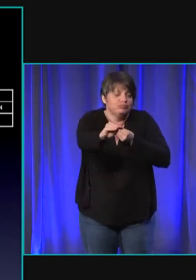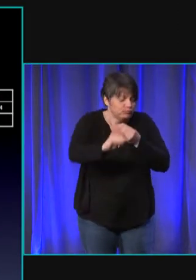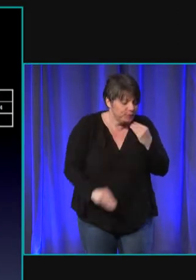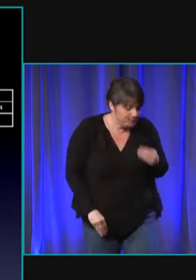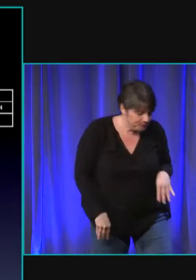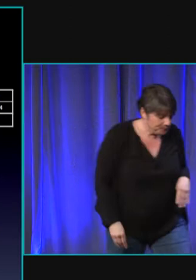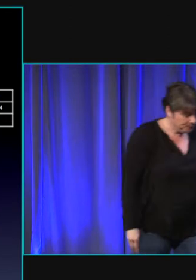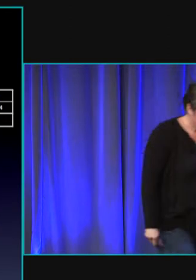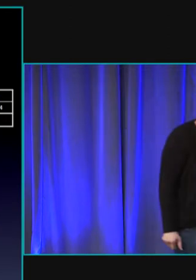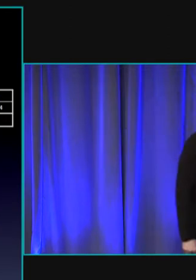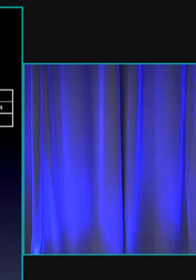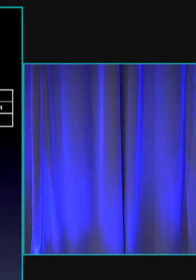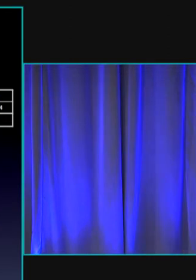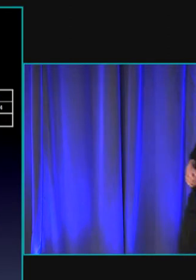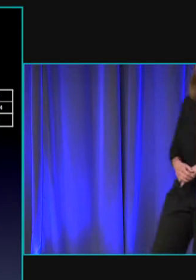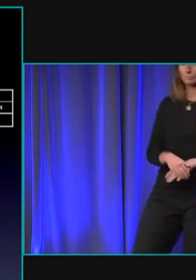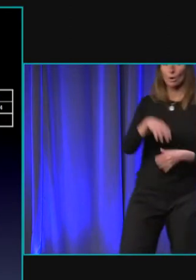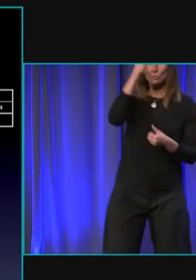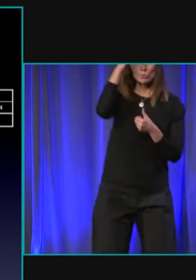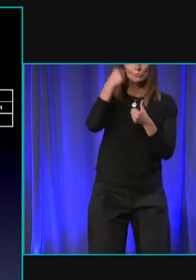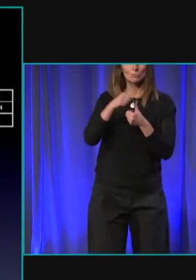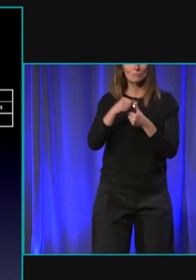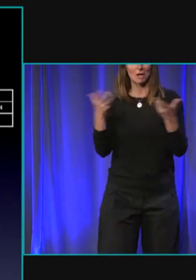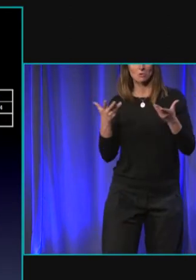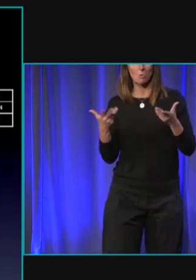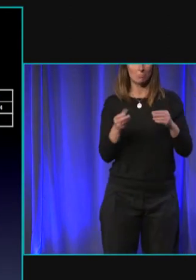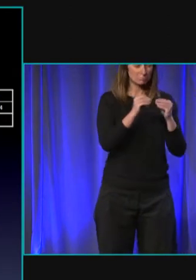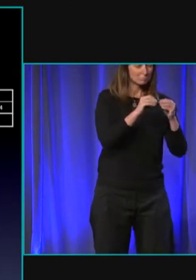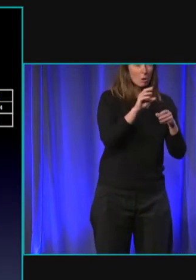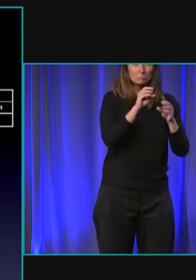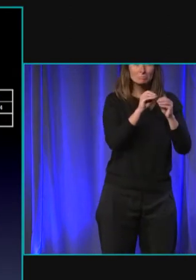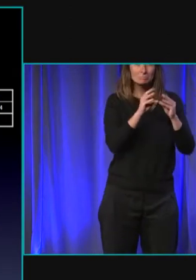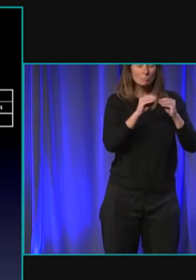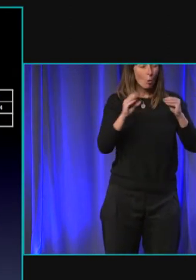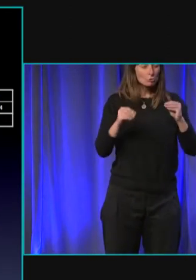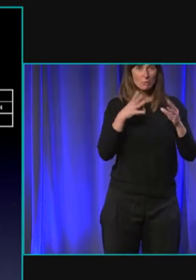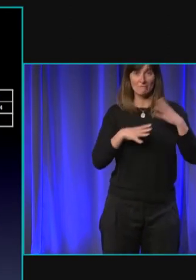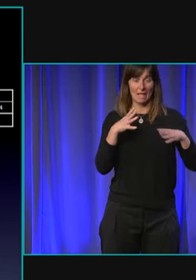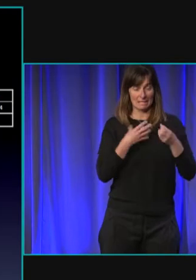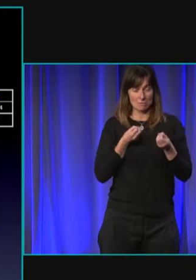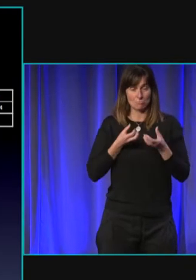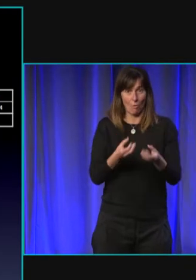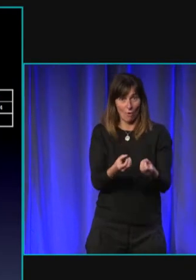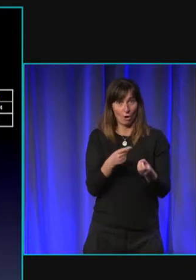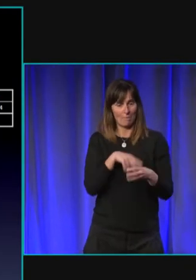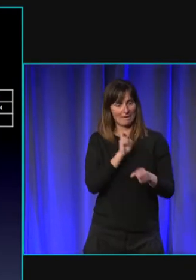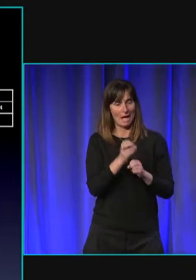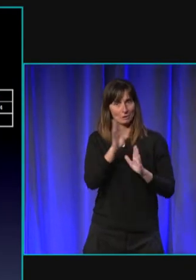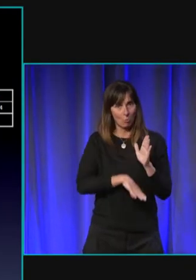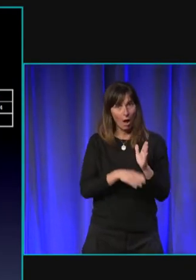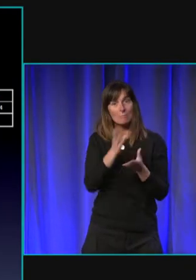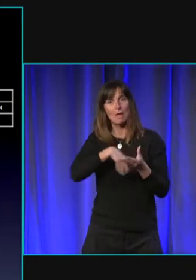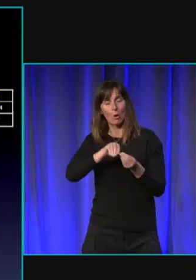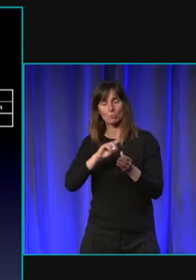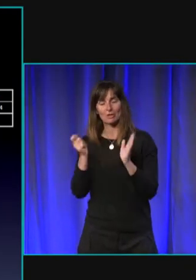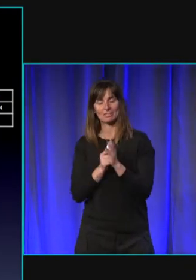a moins d'accumulation de ces produits métaboliques qui créent la fatigue, mais en plus de ça, durant la récupération, les enfants sont capables d'éliminer